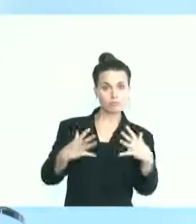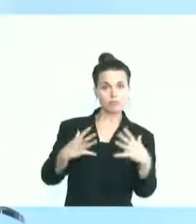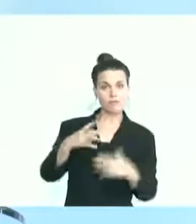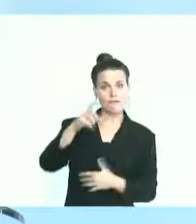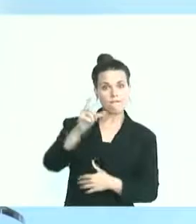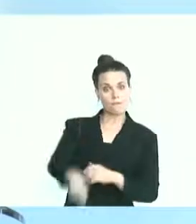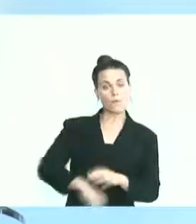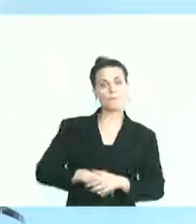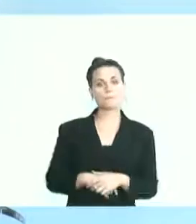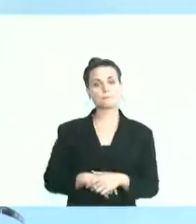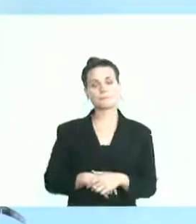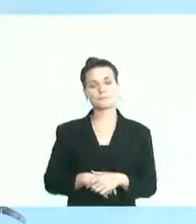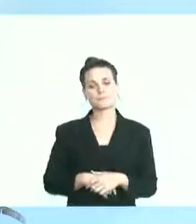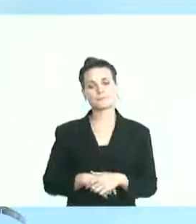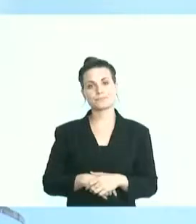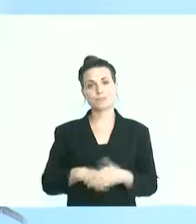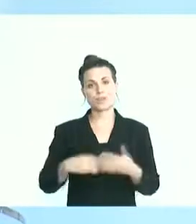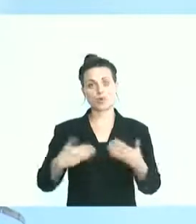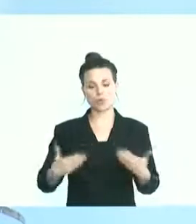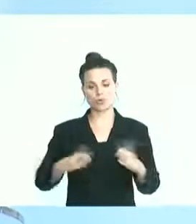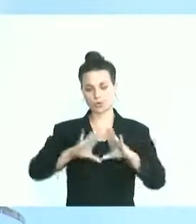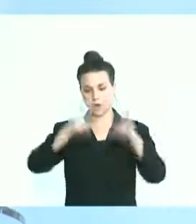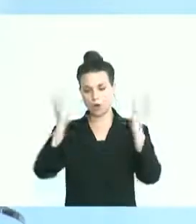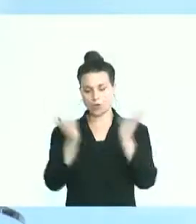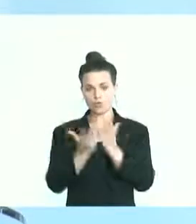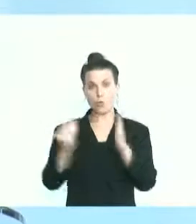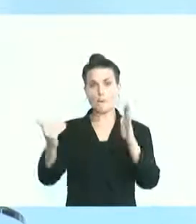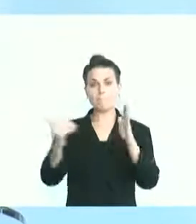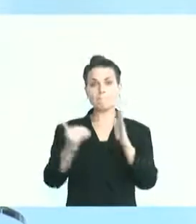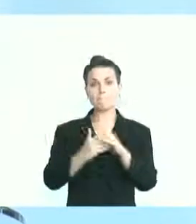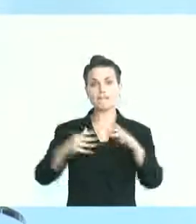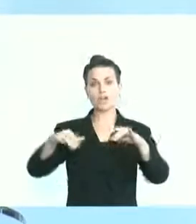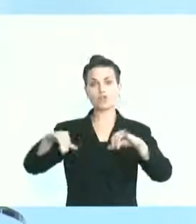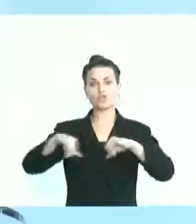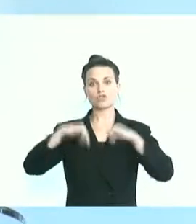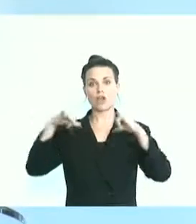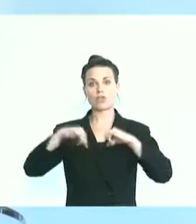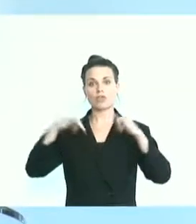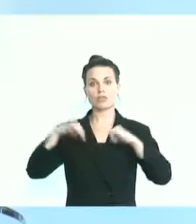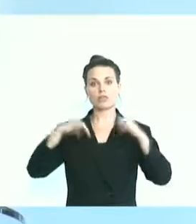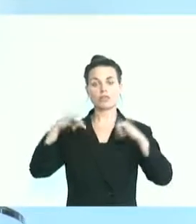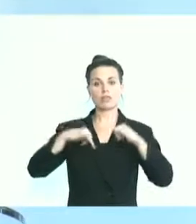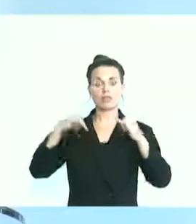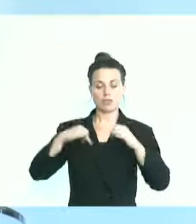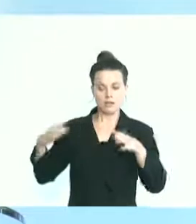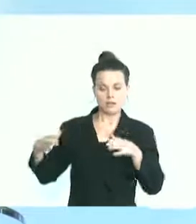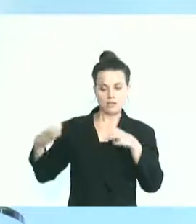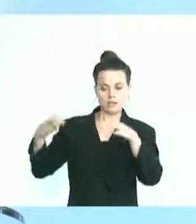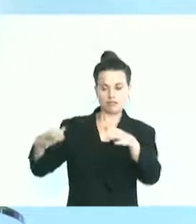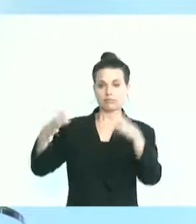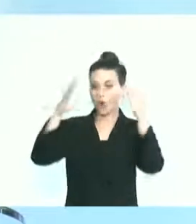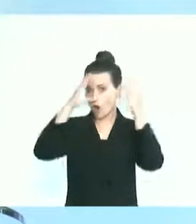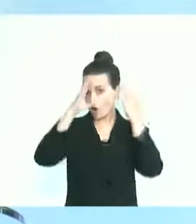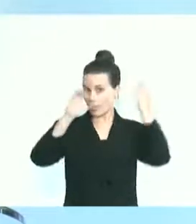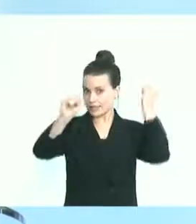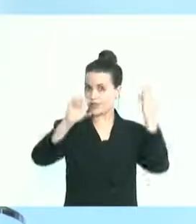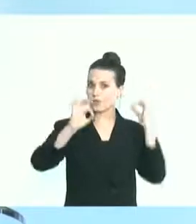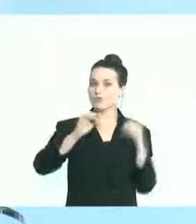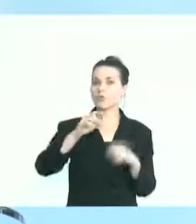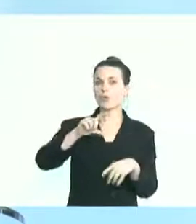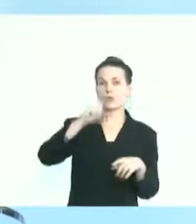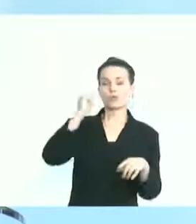oblige. Et aujourd'hui, ces 1000 jeunes, ces 1000 visages, portés par vous, monsieur l'ambassadeur, vont être